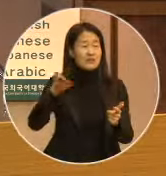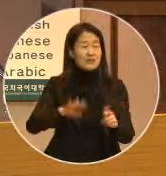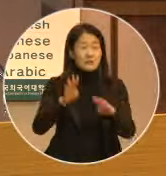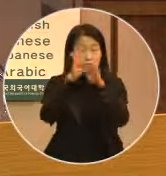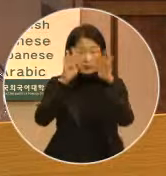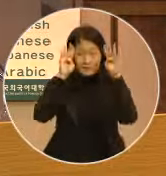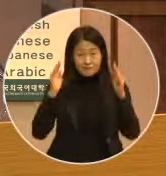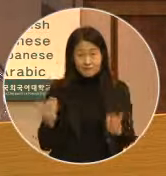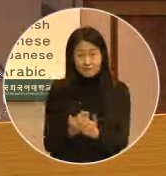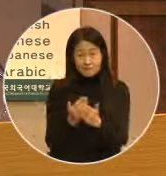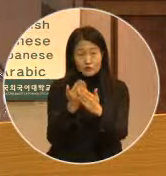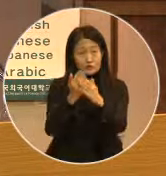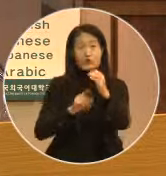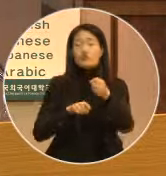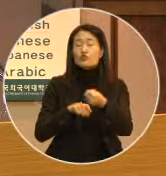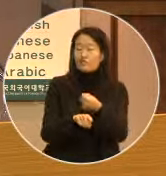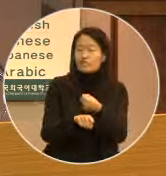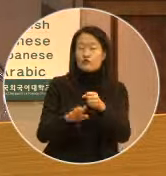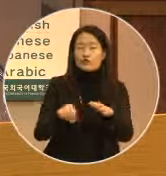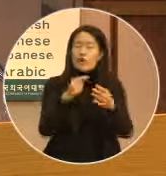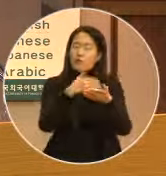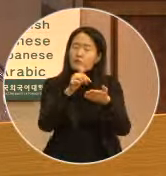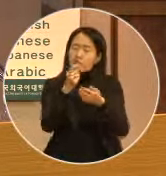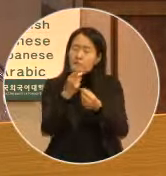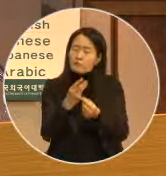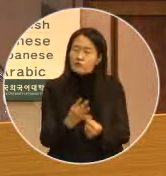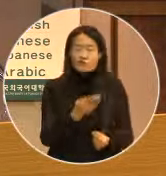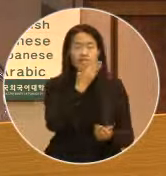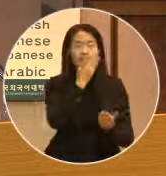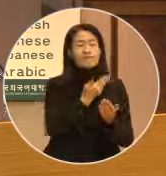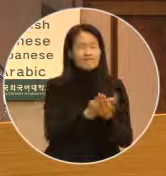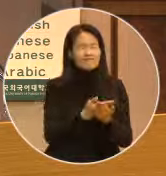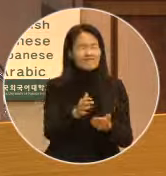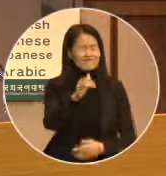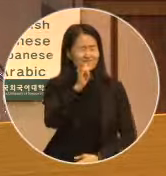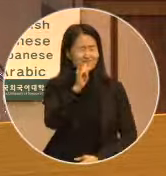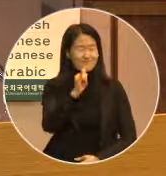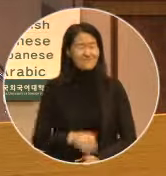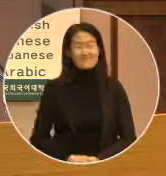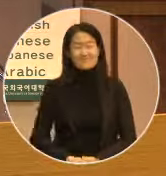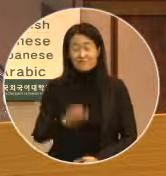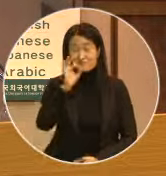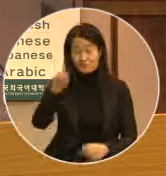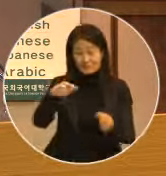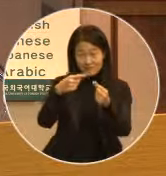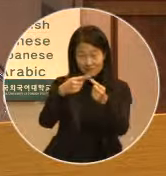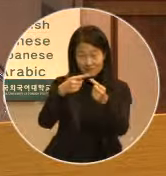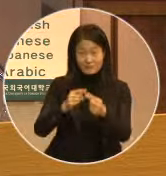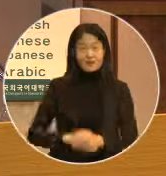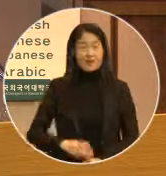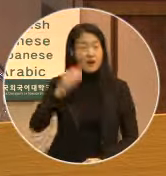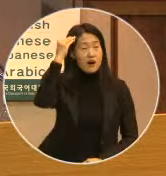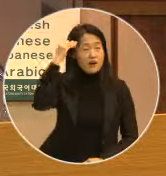이렇게 발전을 거듭하게 된 데에는 몇 가지 중요한 요인이 있습니다. 첫째,